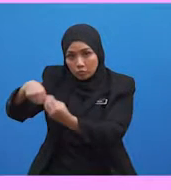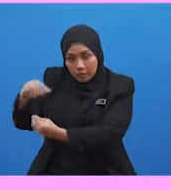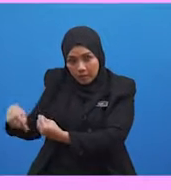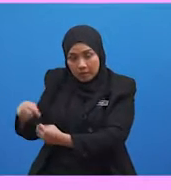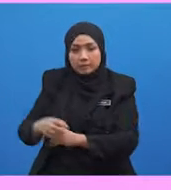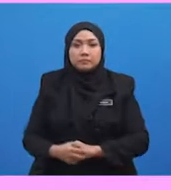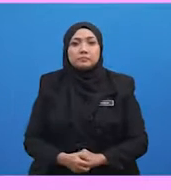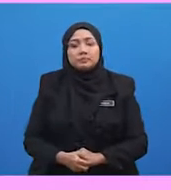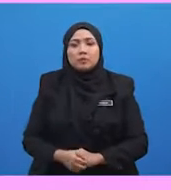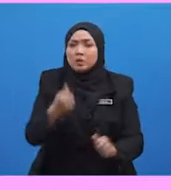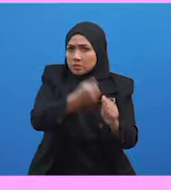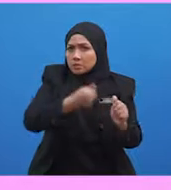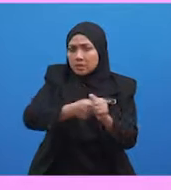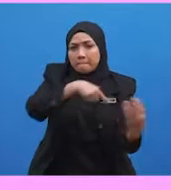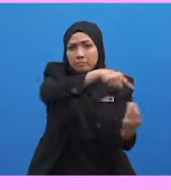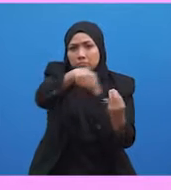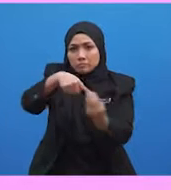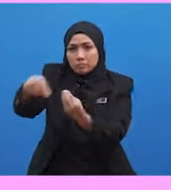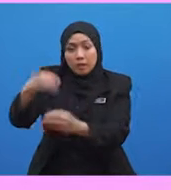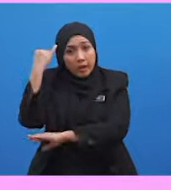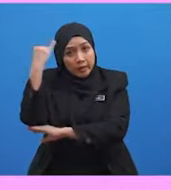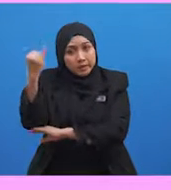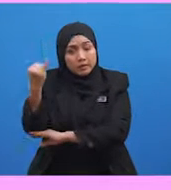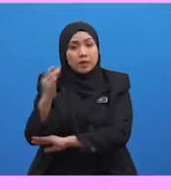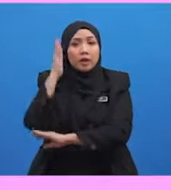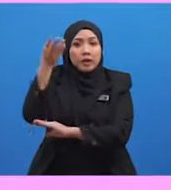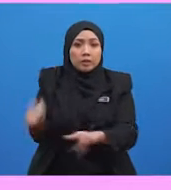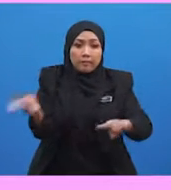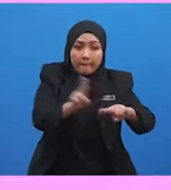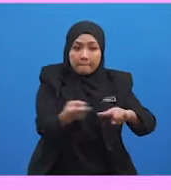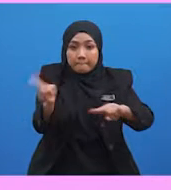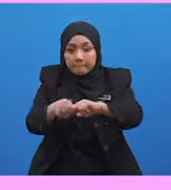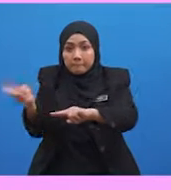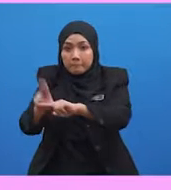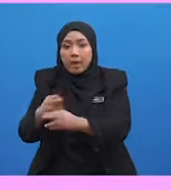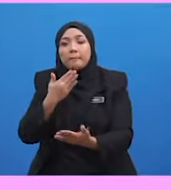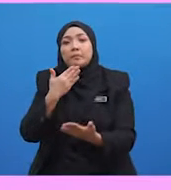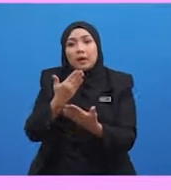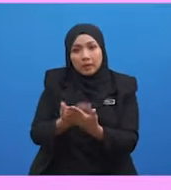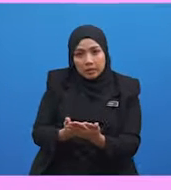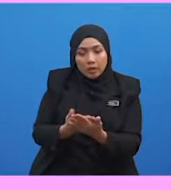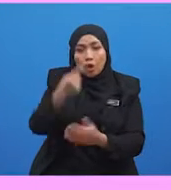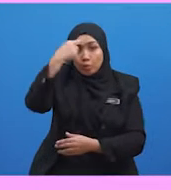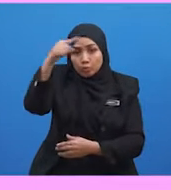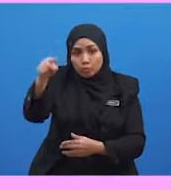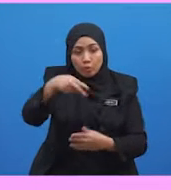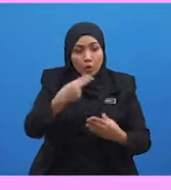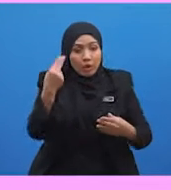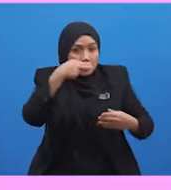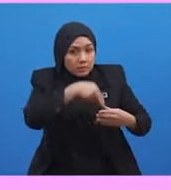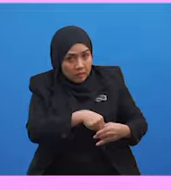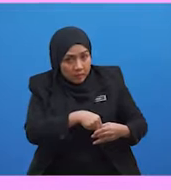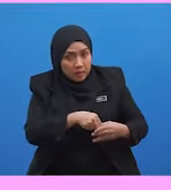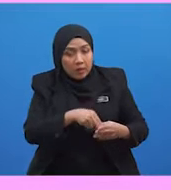baik untuk menghasilkan idea yang terbaik. Ahli